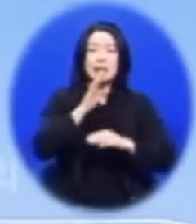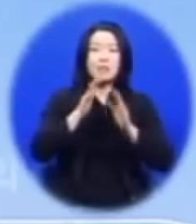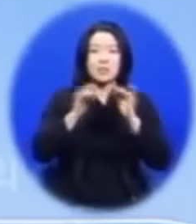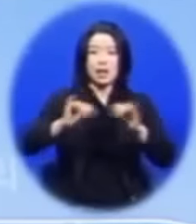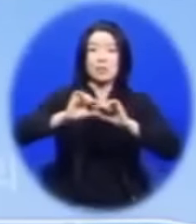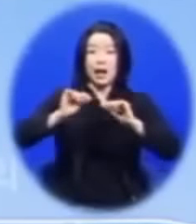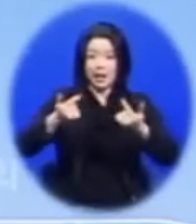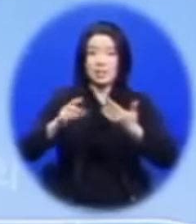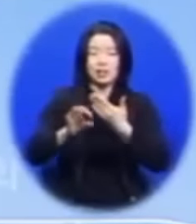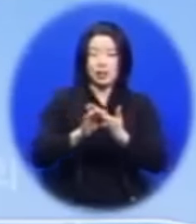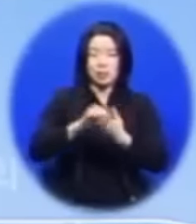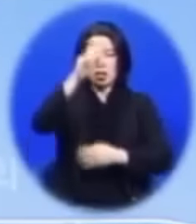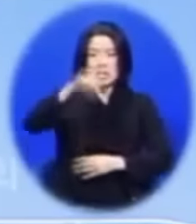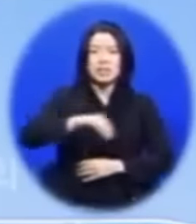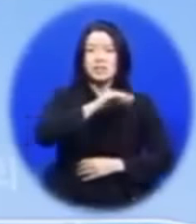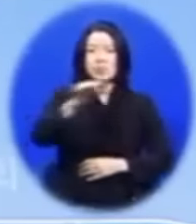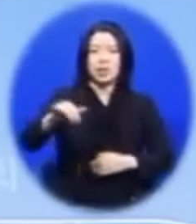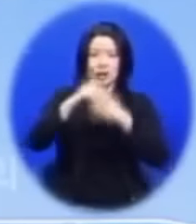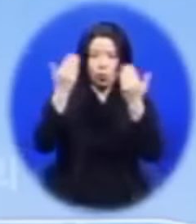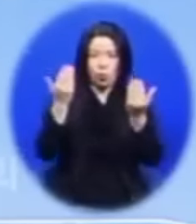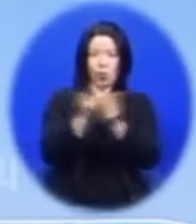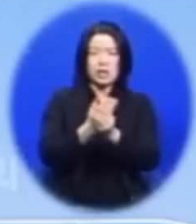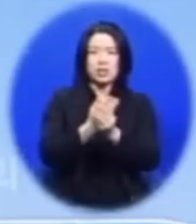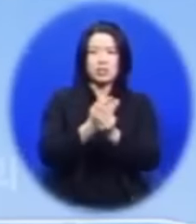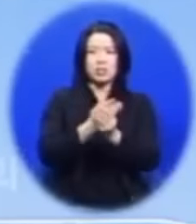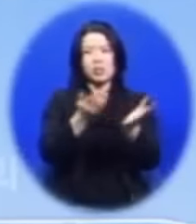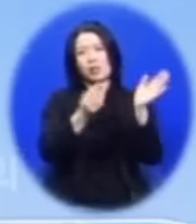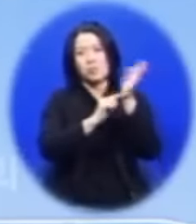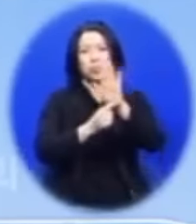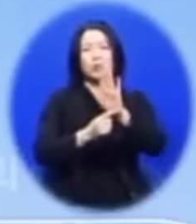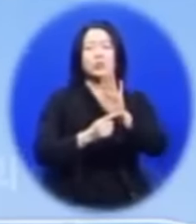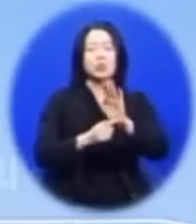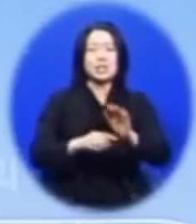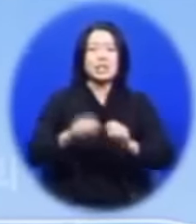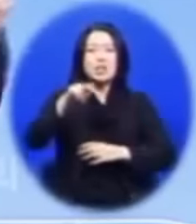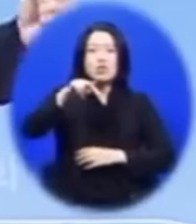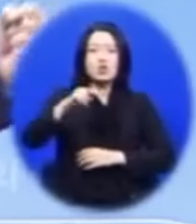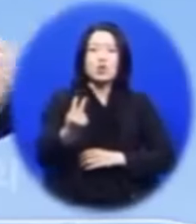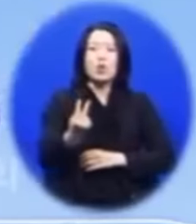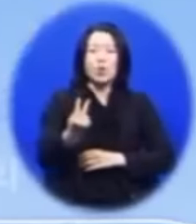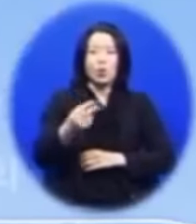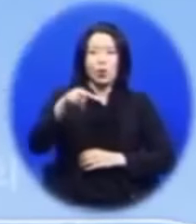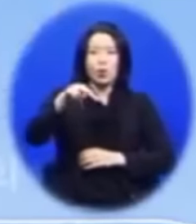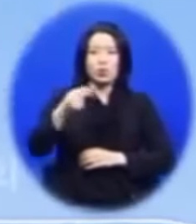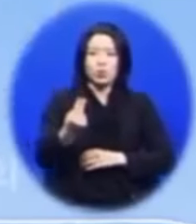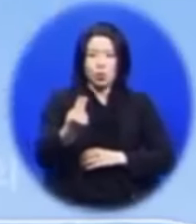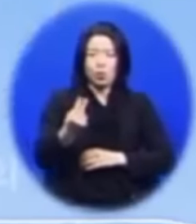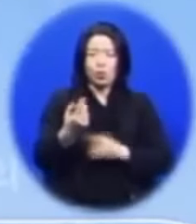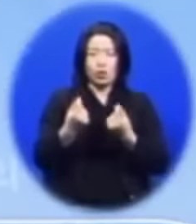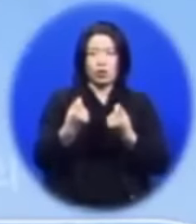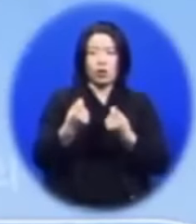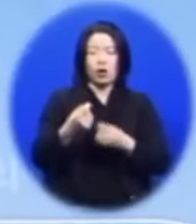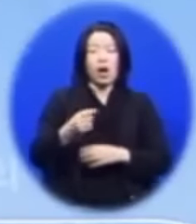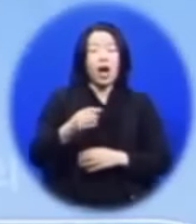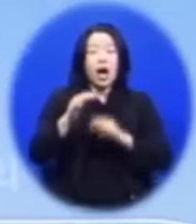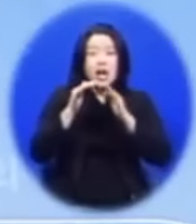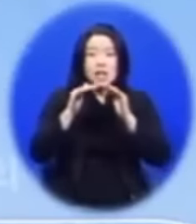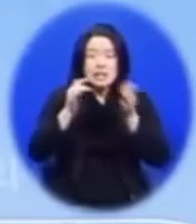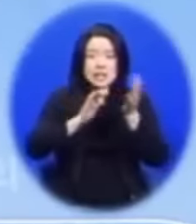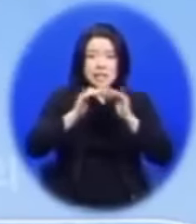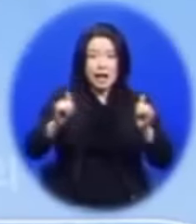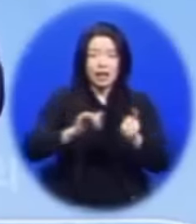아니었다면 십자가는 완전히 쇼에요 인간 예수가 죽은 것이 왜 우리에게 구원이